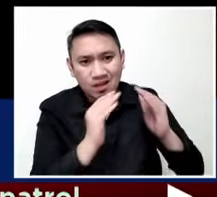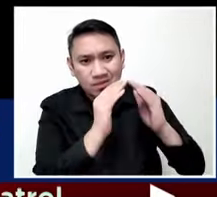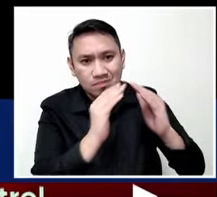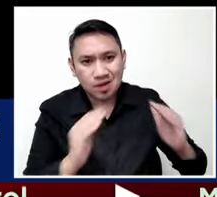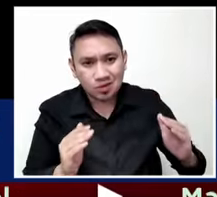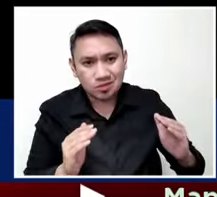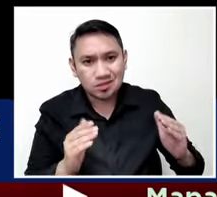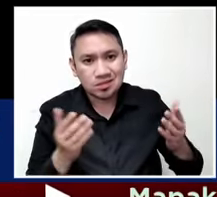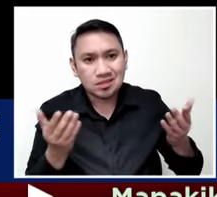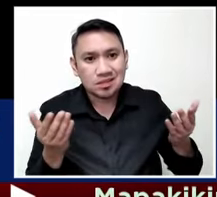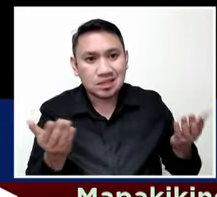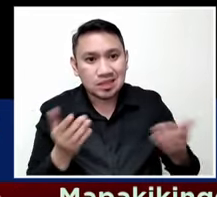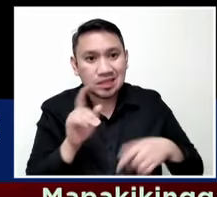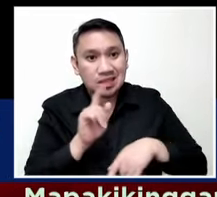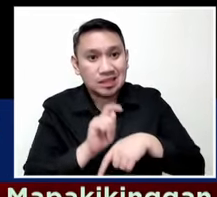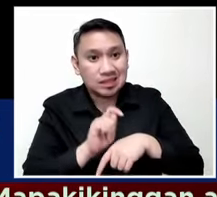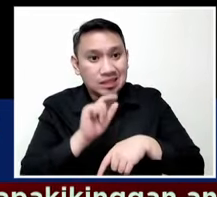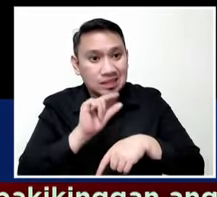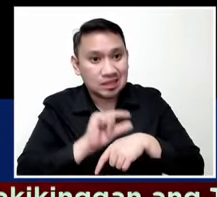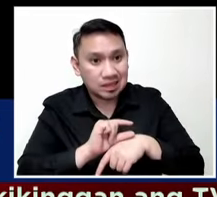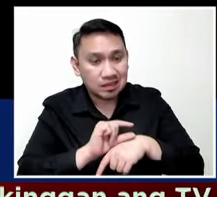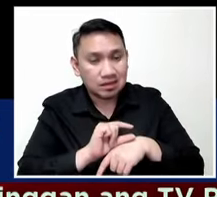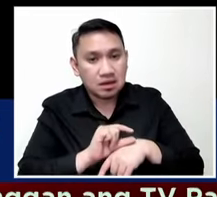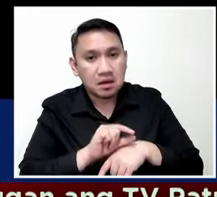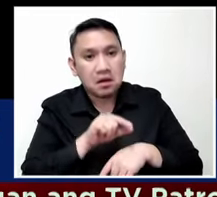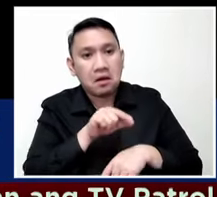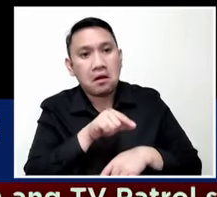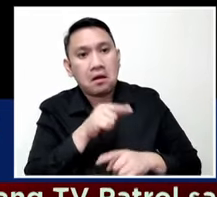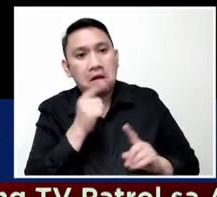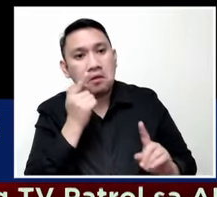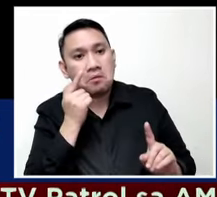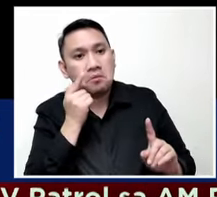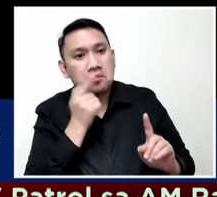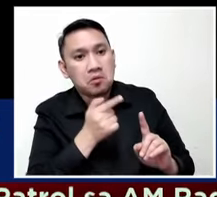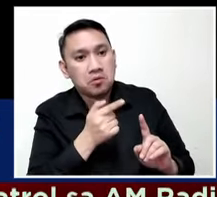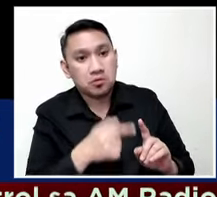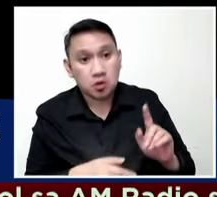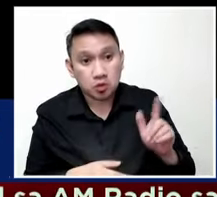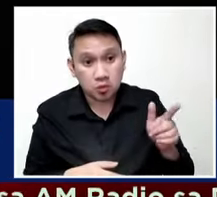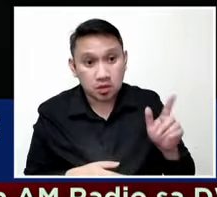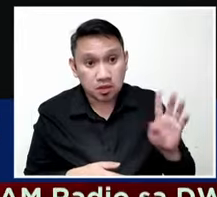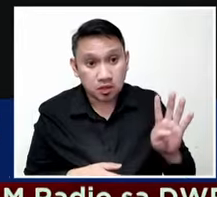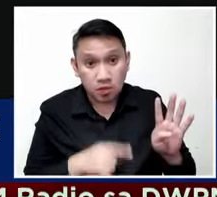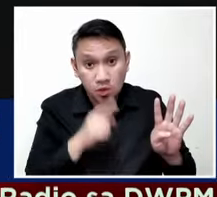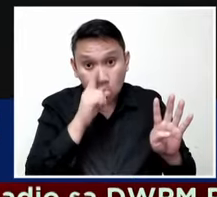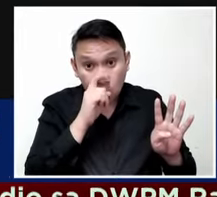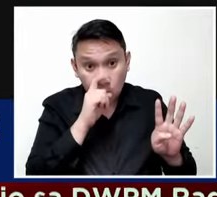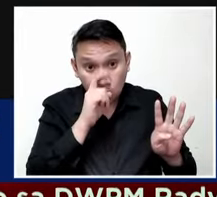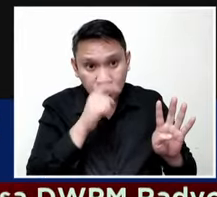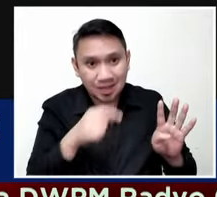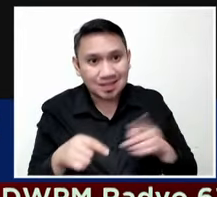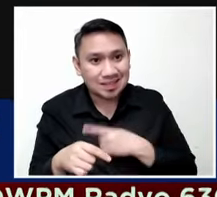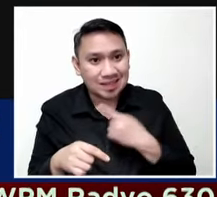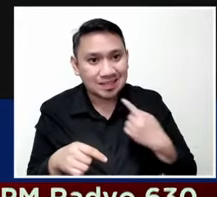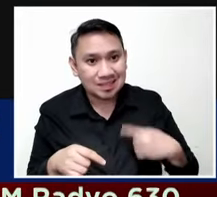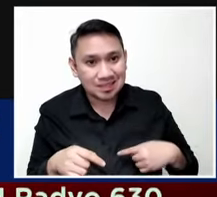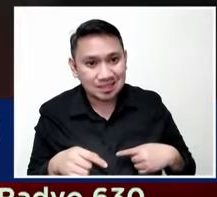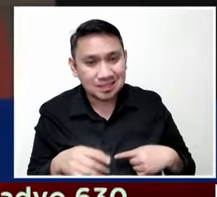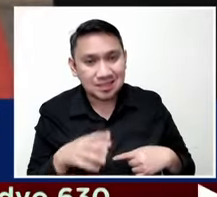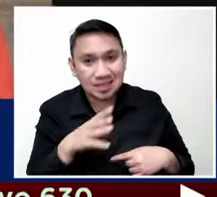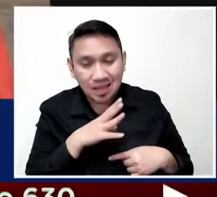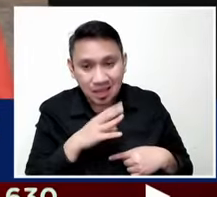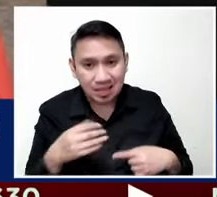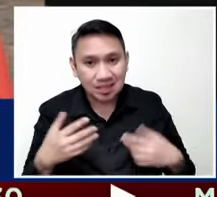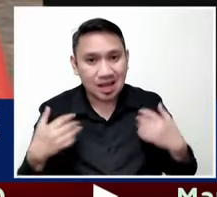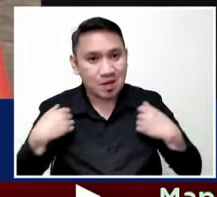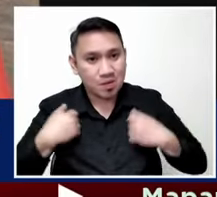sa Bambang, Taguig City. Target ng search warrant ang 24-anyos na Chinese national. Meron din mga nakuhang tactical vest,